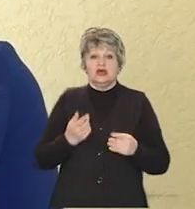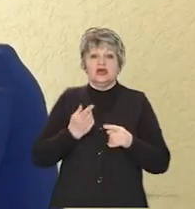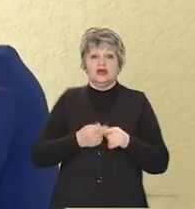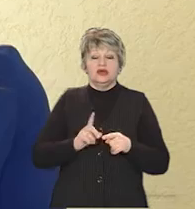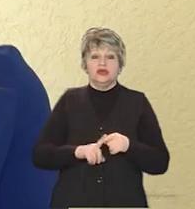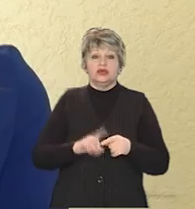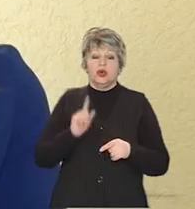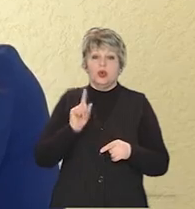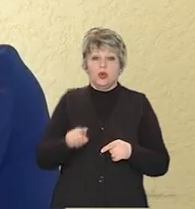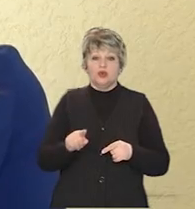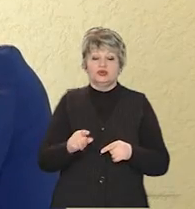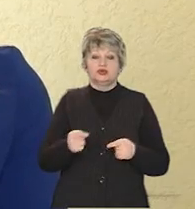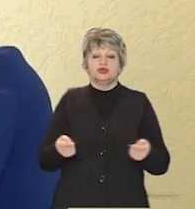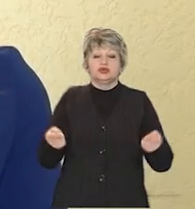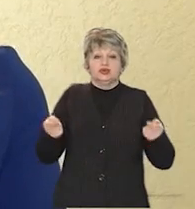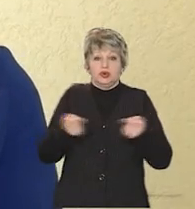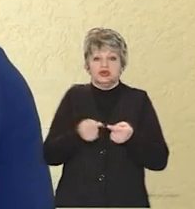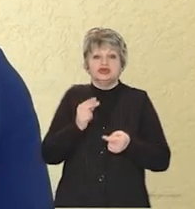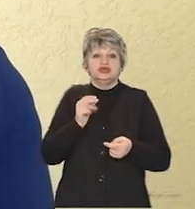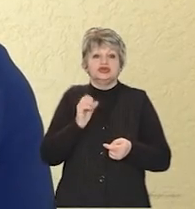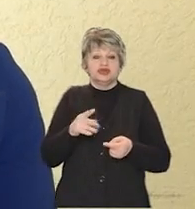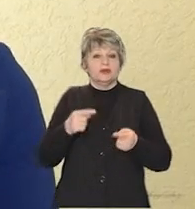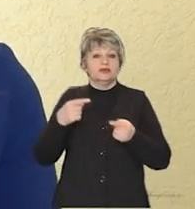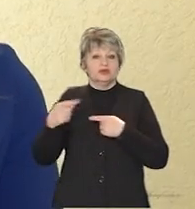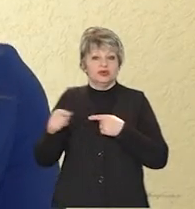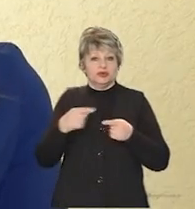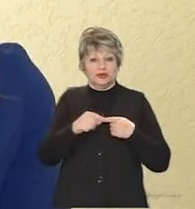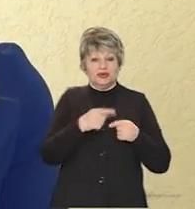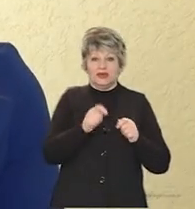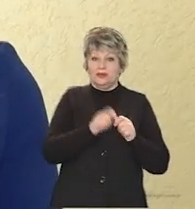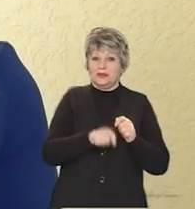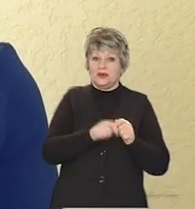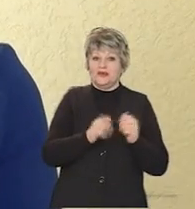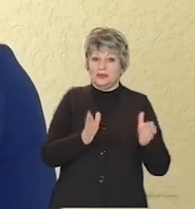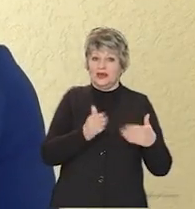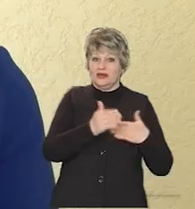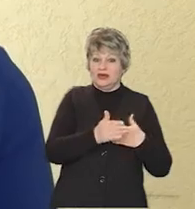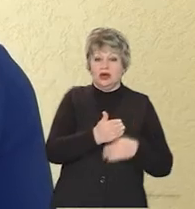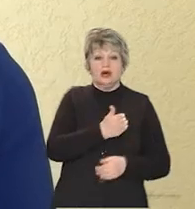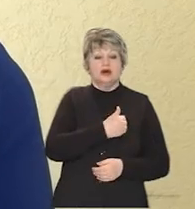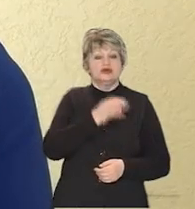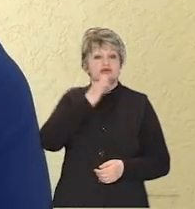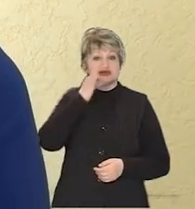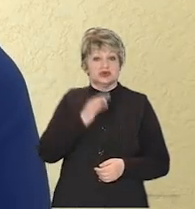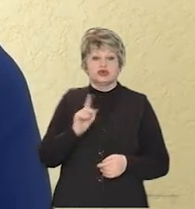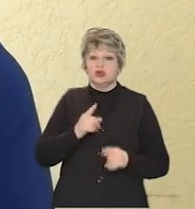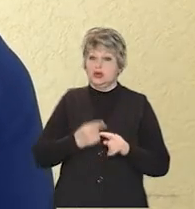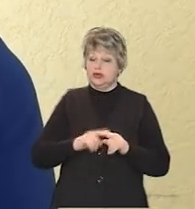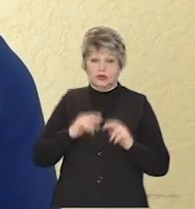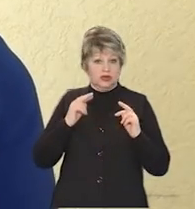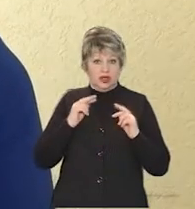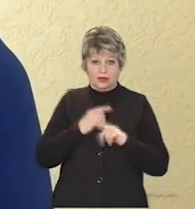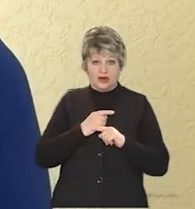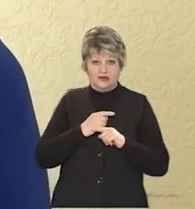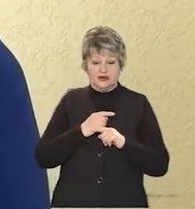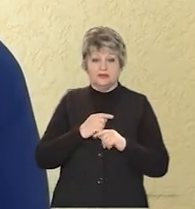такой способ измерения, он точнее, чем другие методы измерения артериального давления, хочу сказать, что это